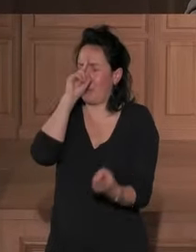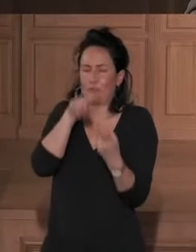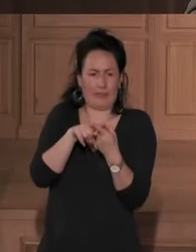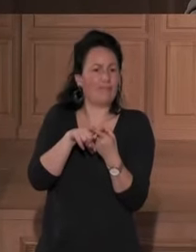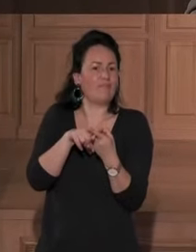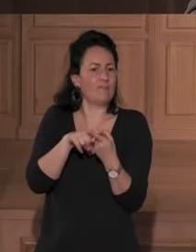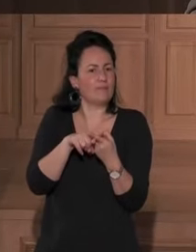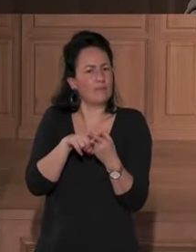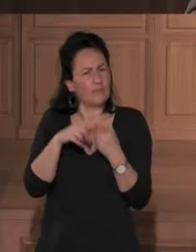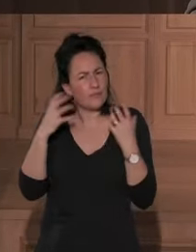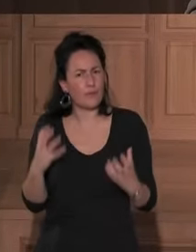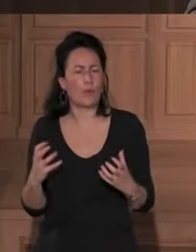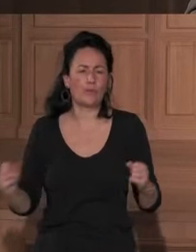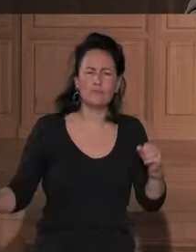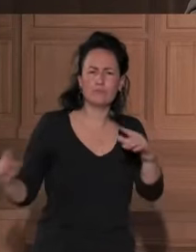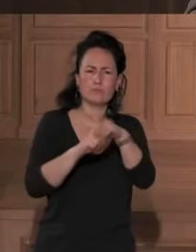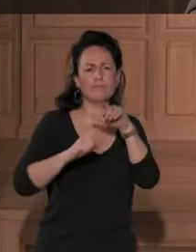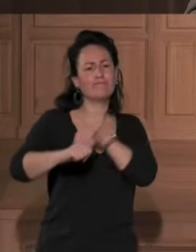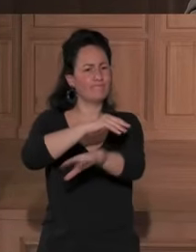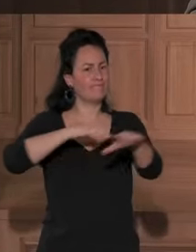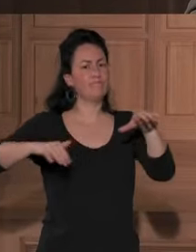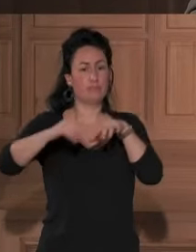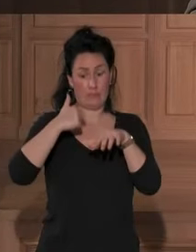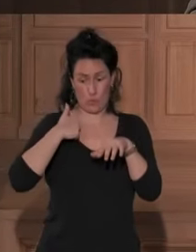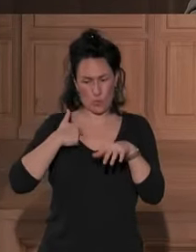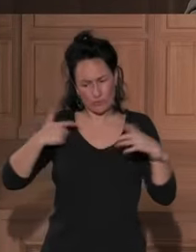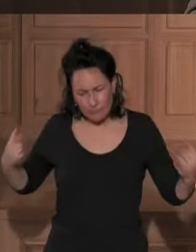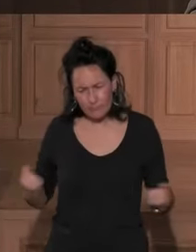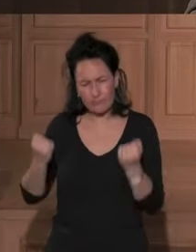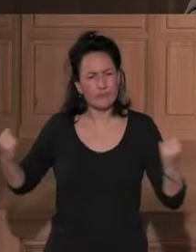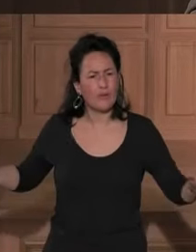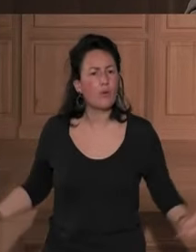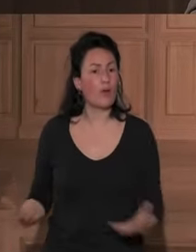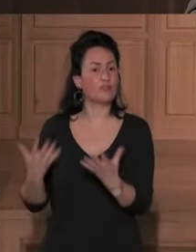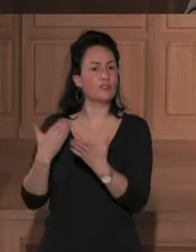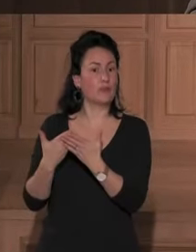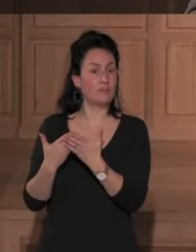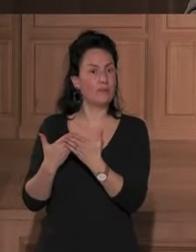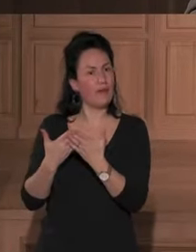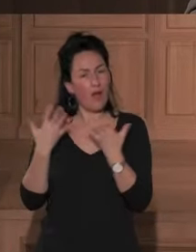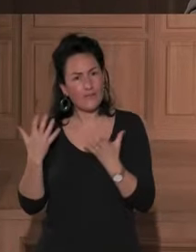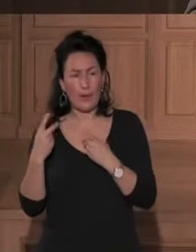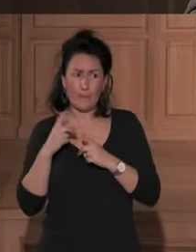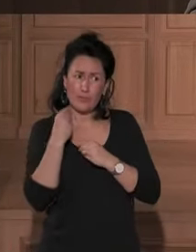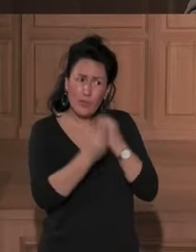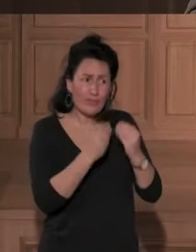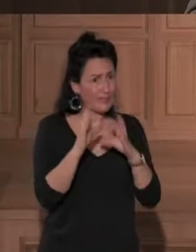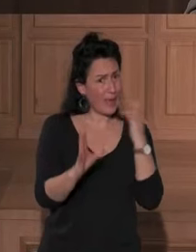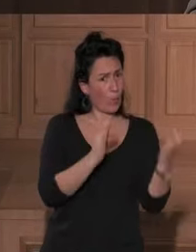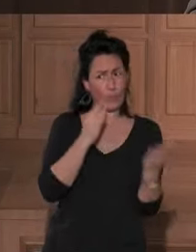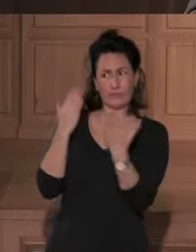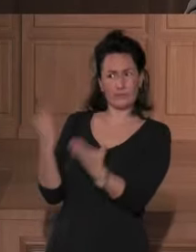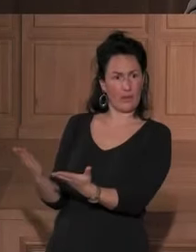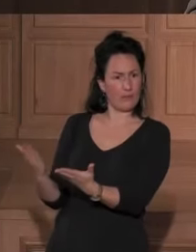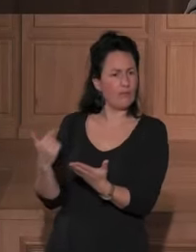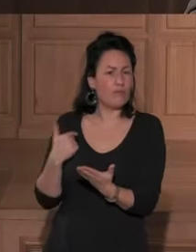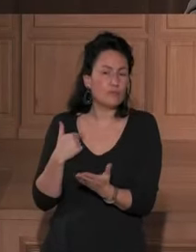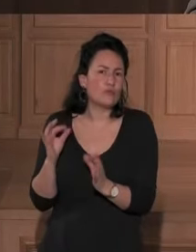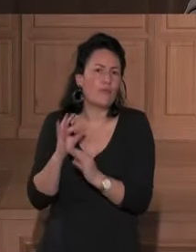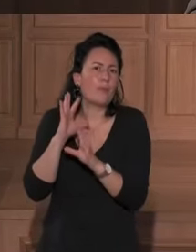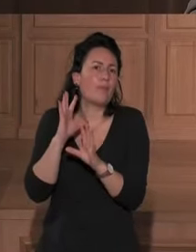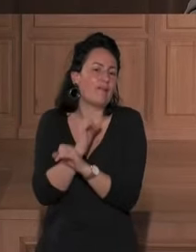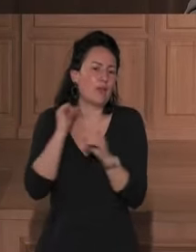oui, c'est à nous de le faire, c'est à nous de favoriser, c'est à nous c'est à nous de faire découvrir aux autres ce qu'on a, nous, découvert et qui est merveilleux.